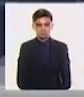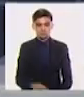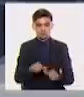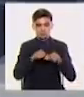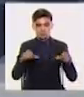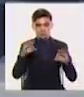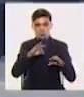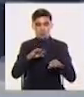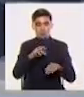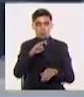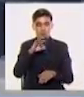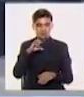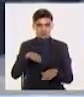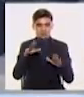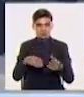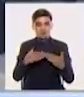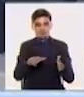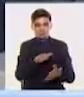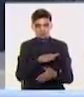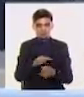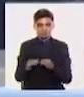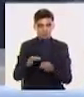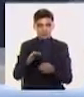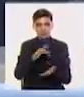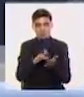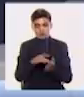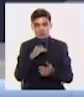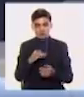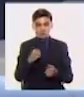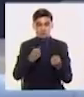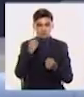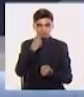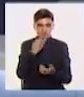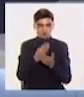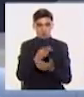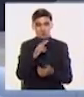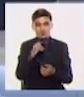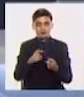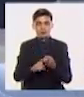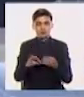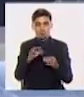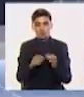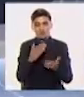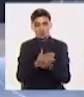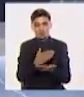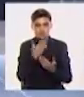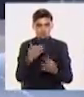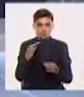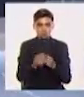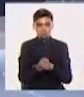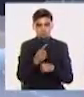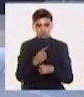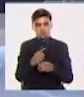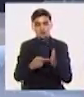Блокпостар алынган аумақтан өтіп, басқа қалалар мен ауыл аймаққа сапарға шығатын жеке көлік жүргізушілерінен коронавирустың бар жоғын көрсететін ешқандай анықтама